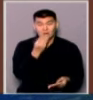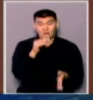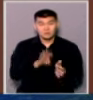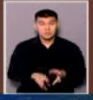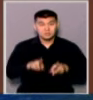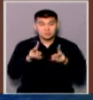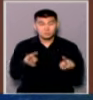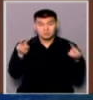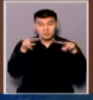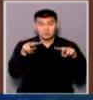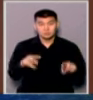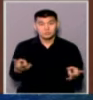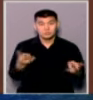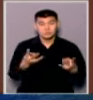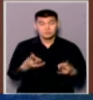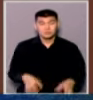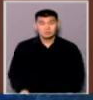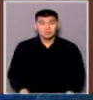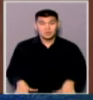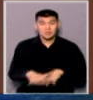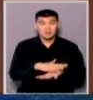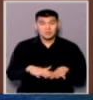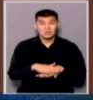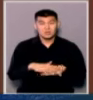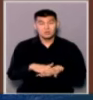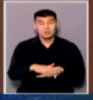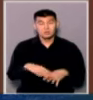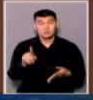қауіпсіздігін қамтамасыз ету. Және халыққа